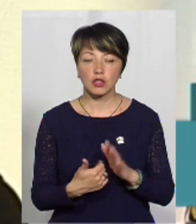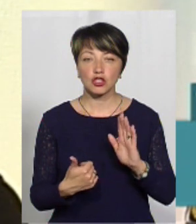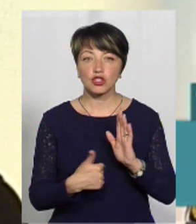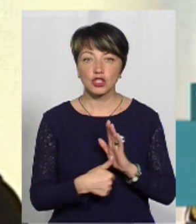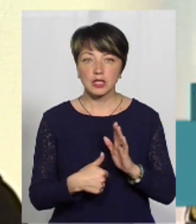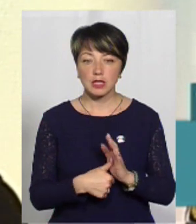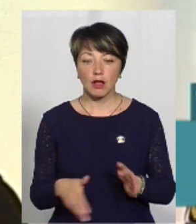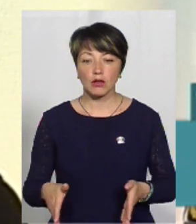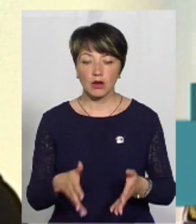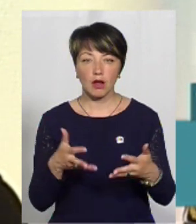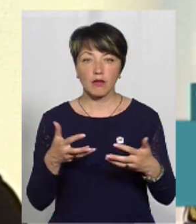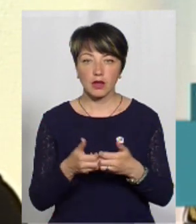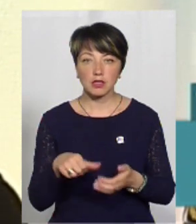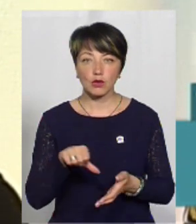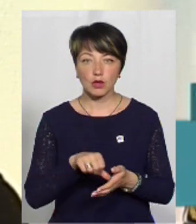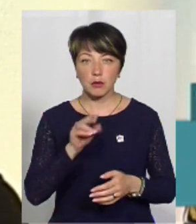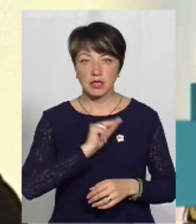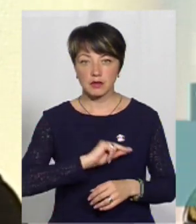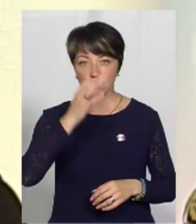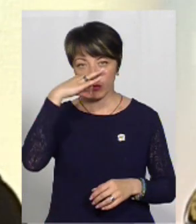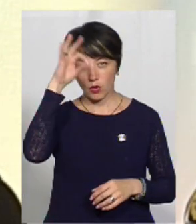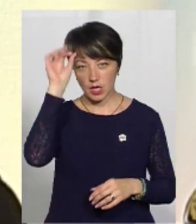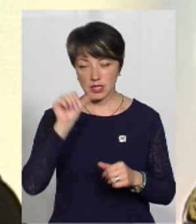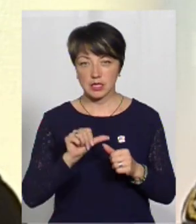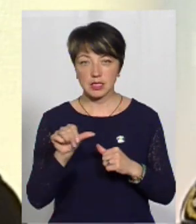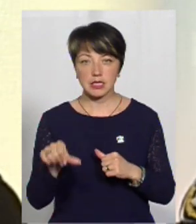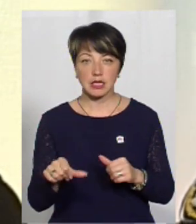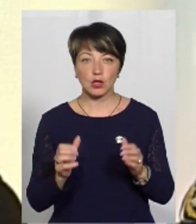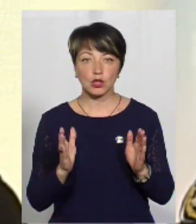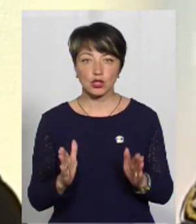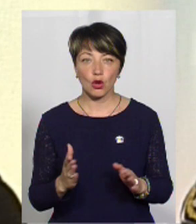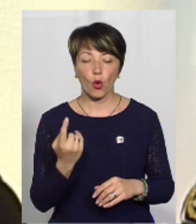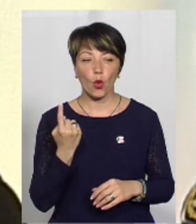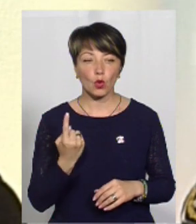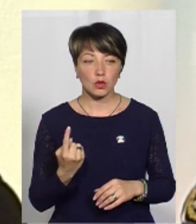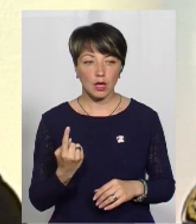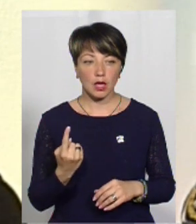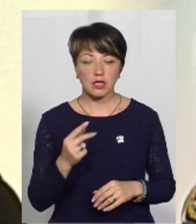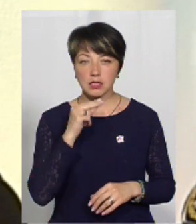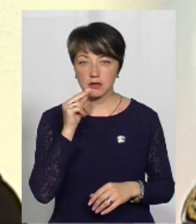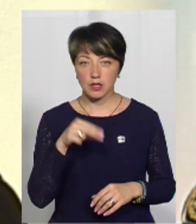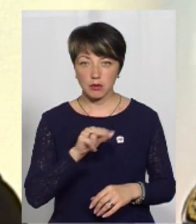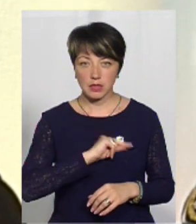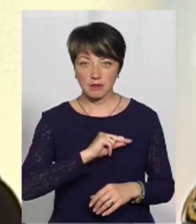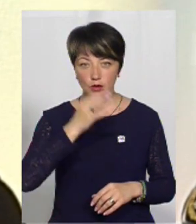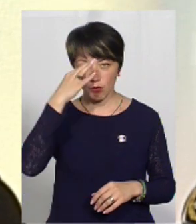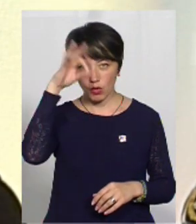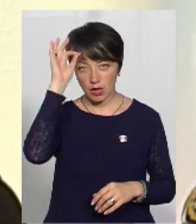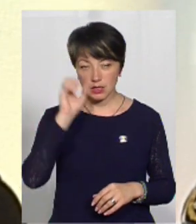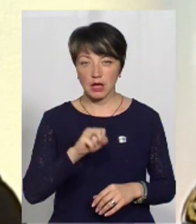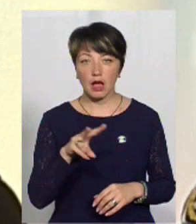6 дорожньо-транспортних пригод за участі працівників поліції, з них лише одна з вини працівників поліції.